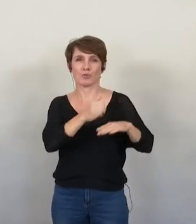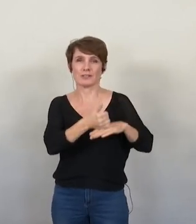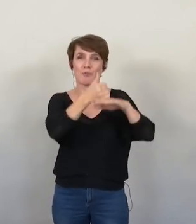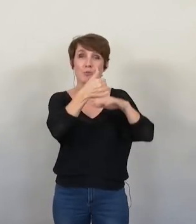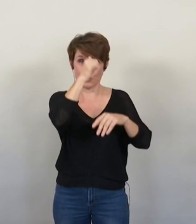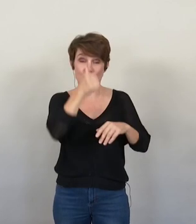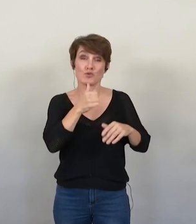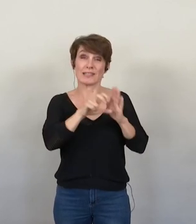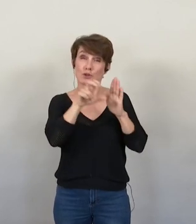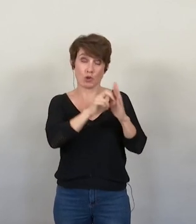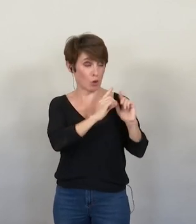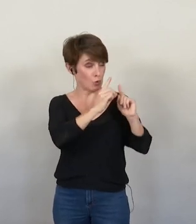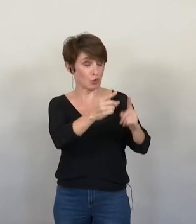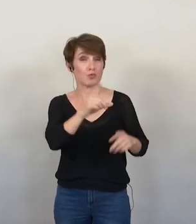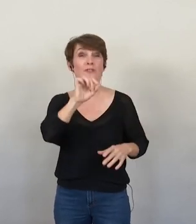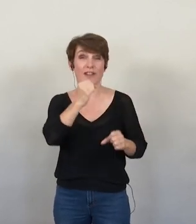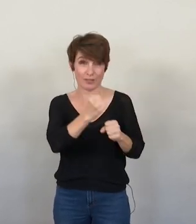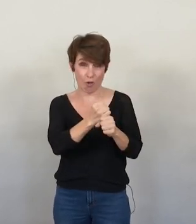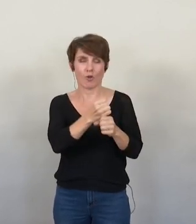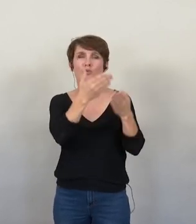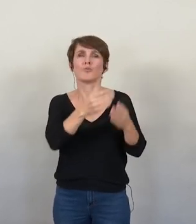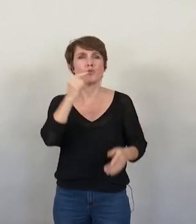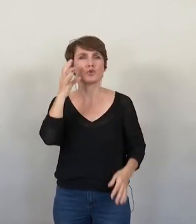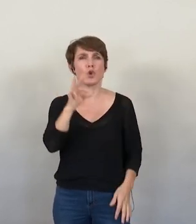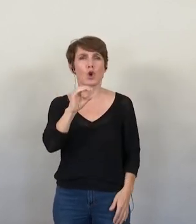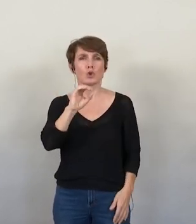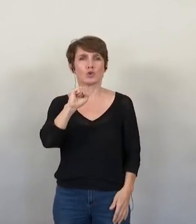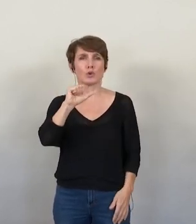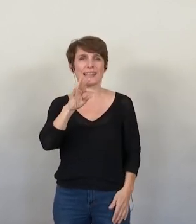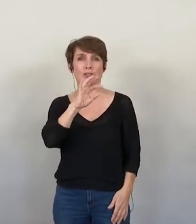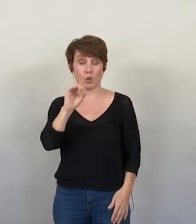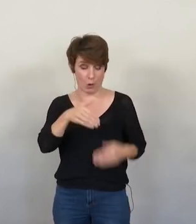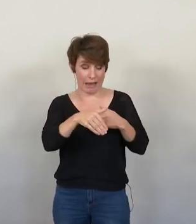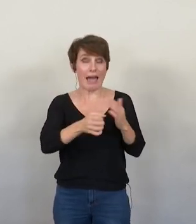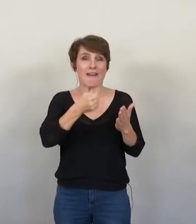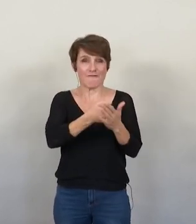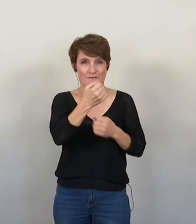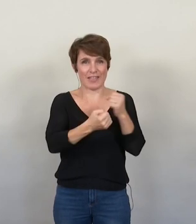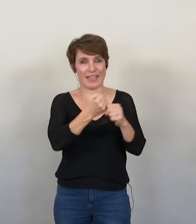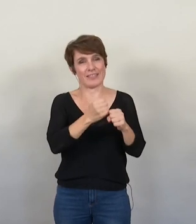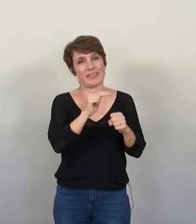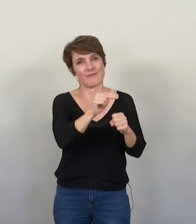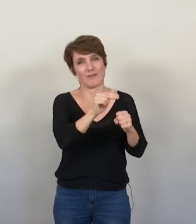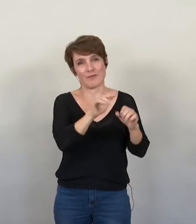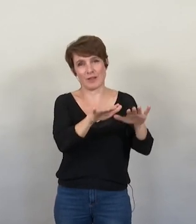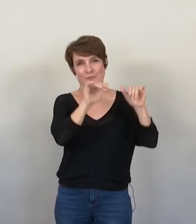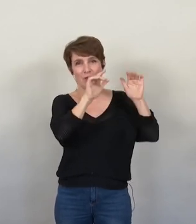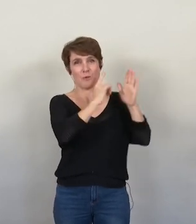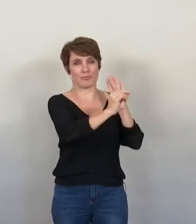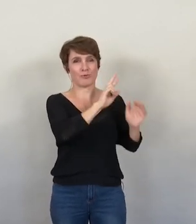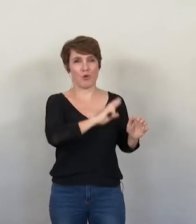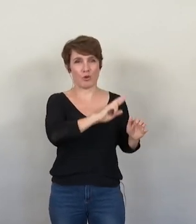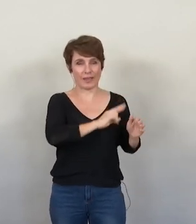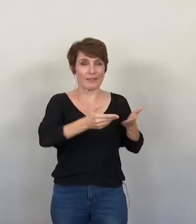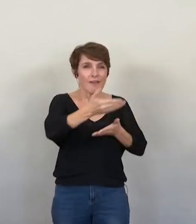quittera le Musée de Grenoble pour une retraite bien méritée en fin d'année il passera la main à Sébastien gekalp